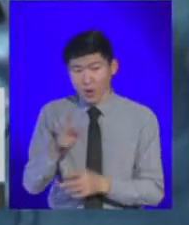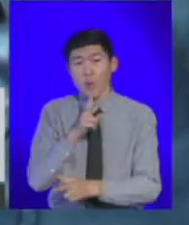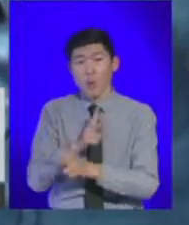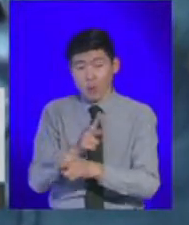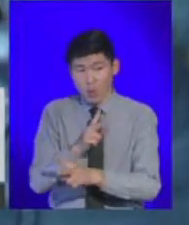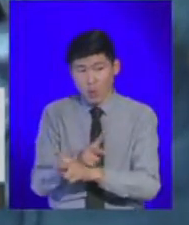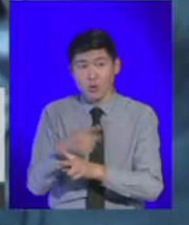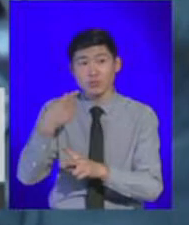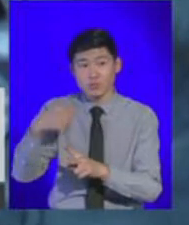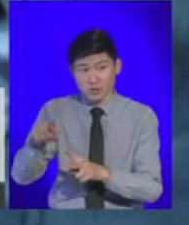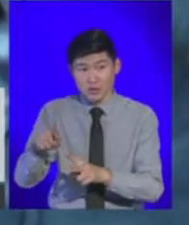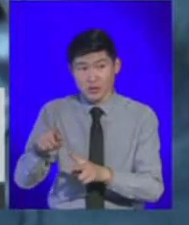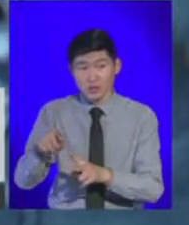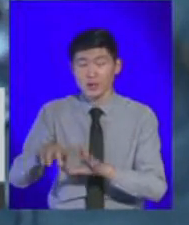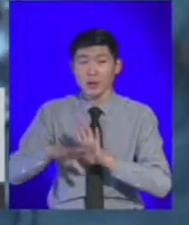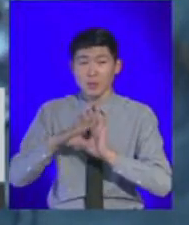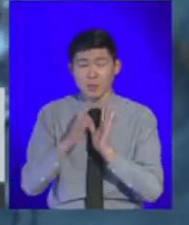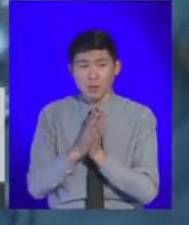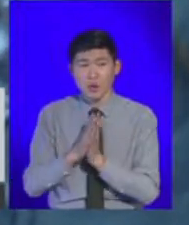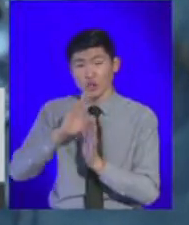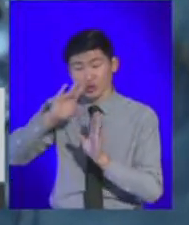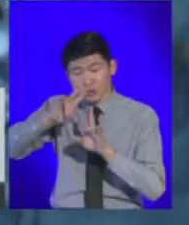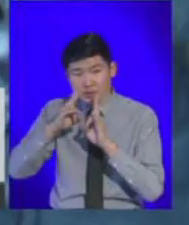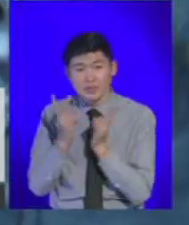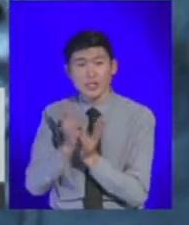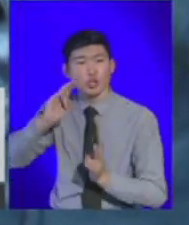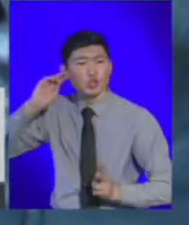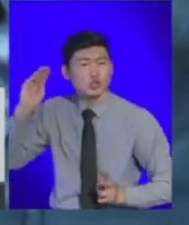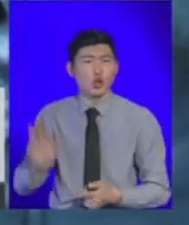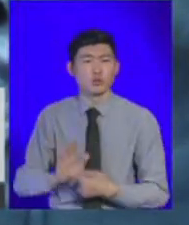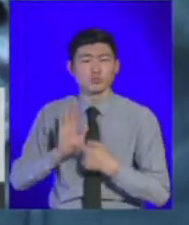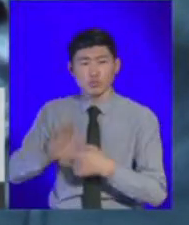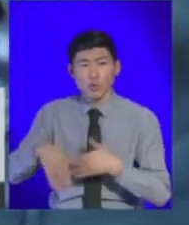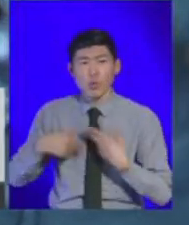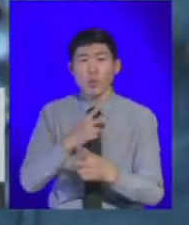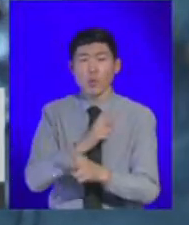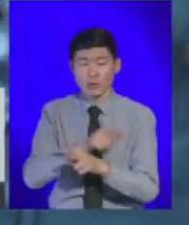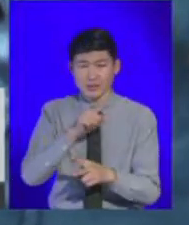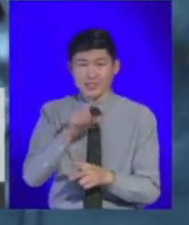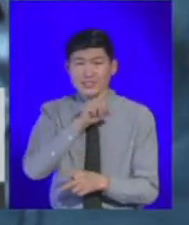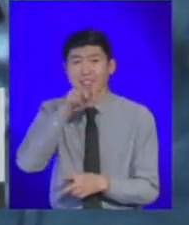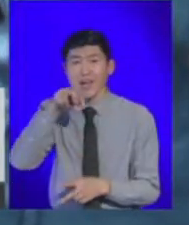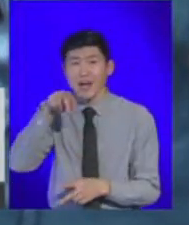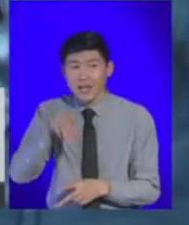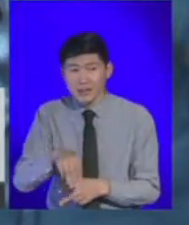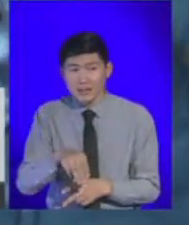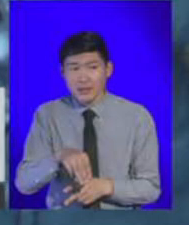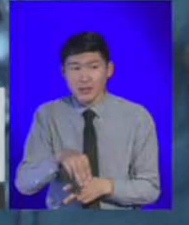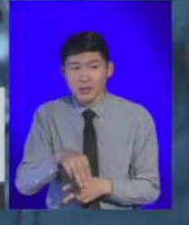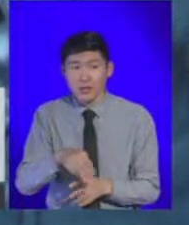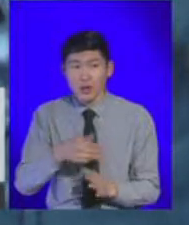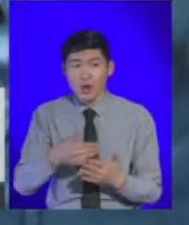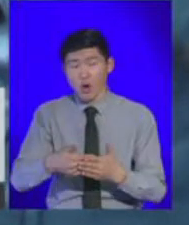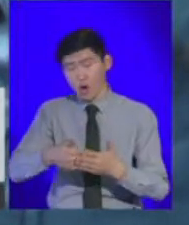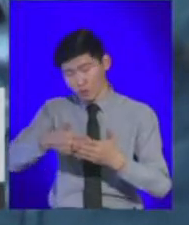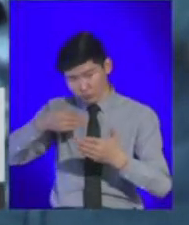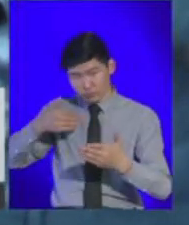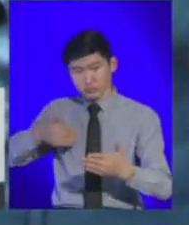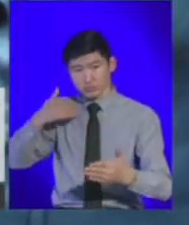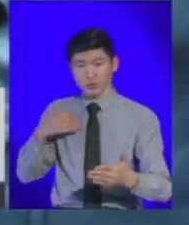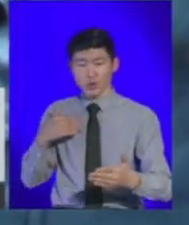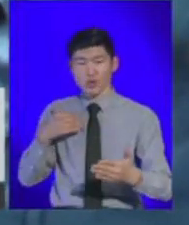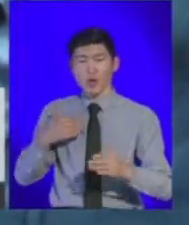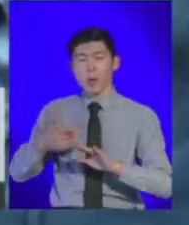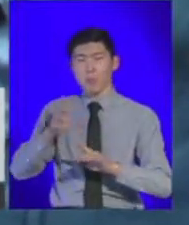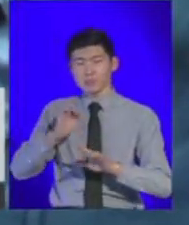хуулийн ийг одоо нийтийн ил тод мэдээллийн тухай хуулийн энэ заалтыг уршин буюу хойш нь